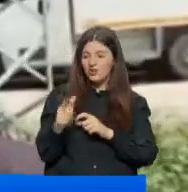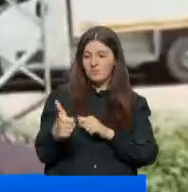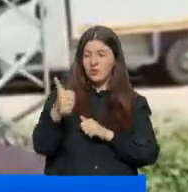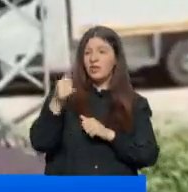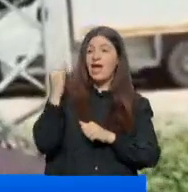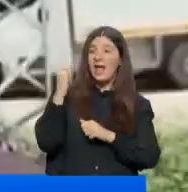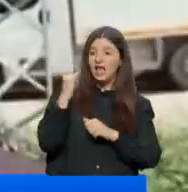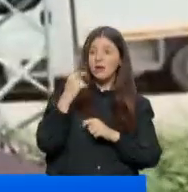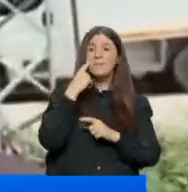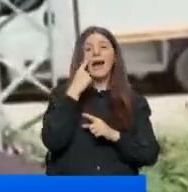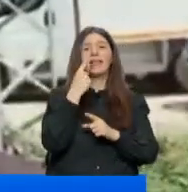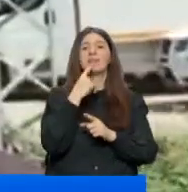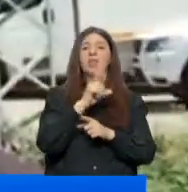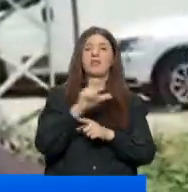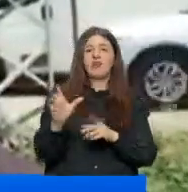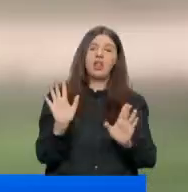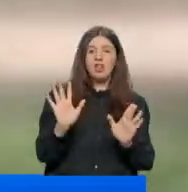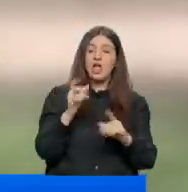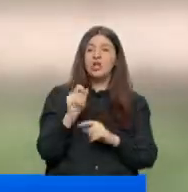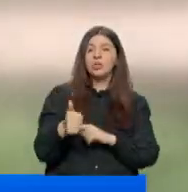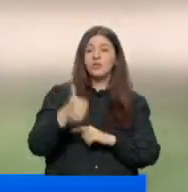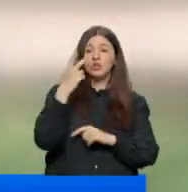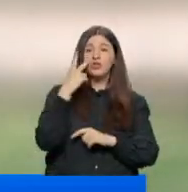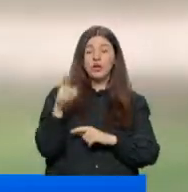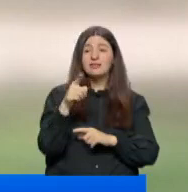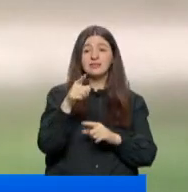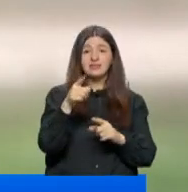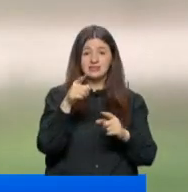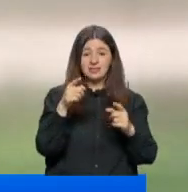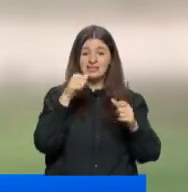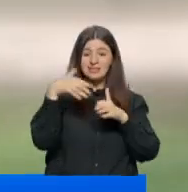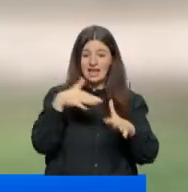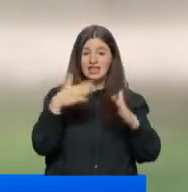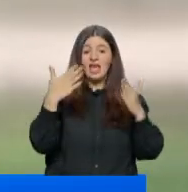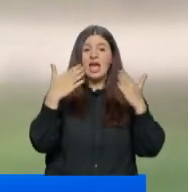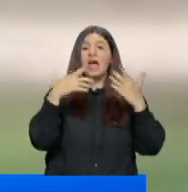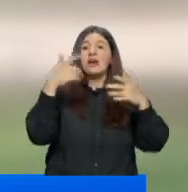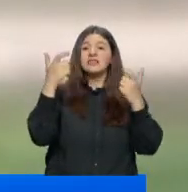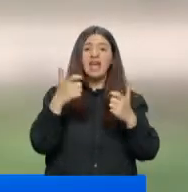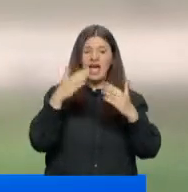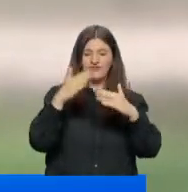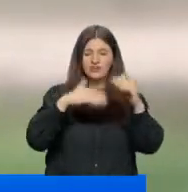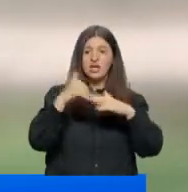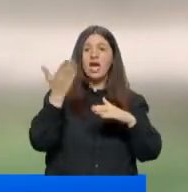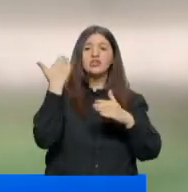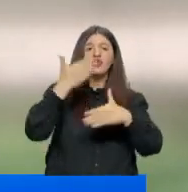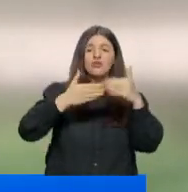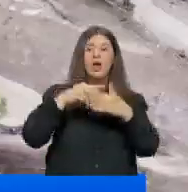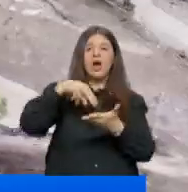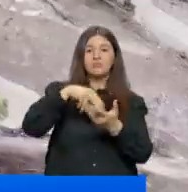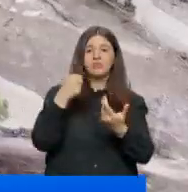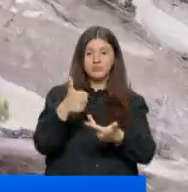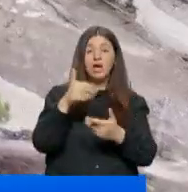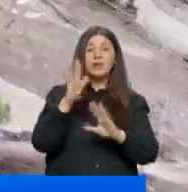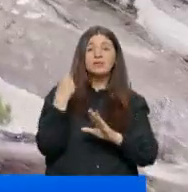Kömürcü'nün eleştirisine bakılır demekle yetindi. İlçe başkanına göre selin yerleşim yerlerini vurmasını engelleyecek duvarların eski olanları ayakta.